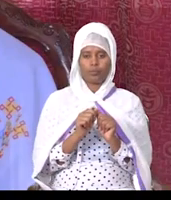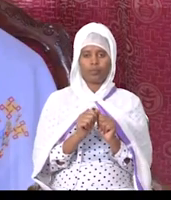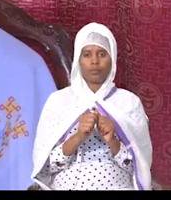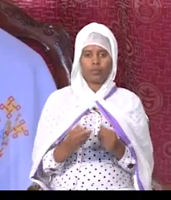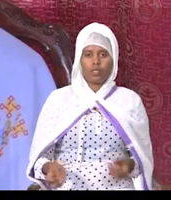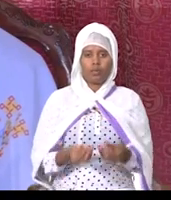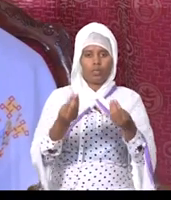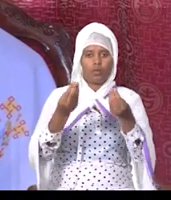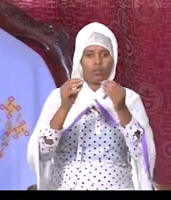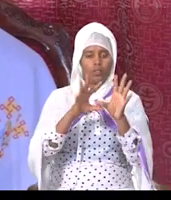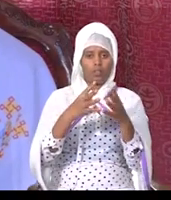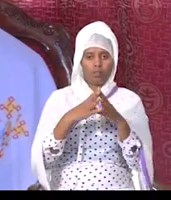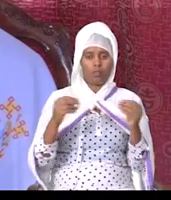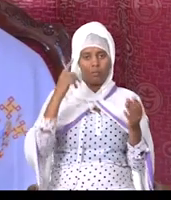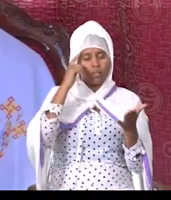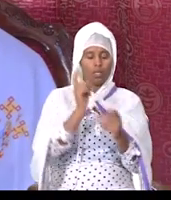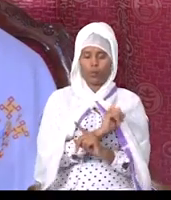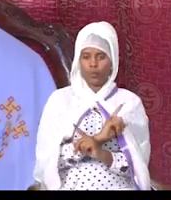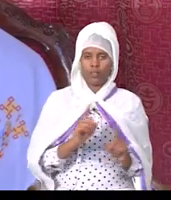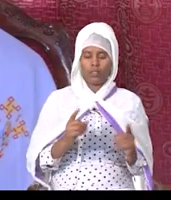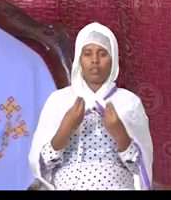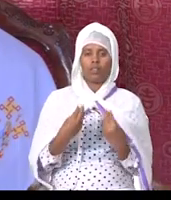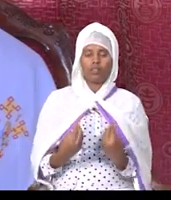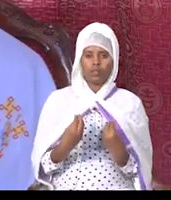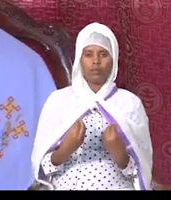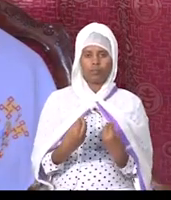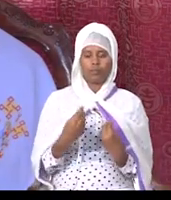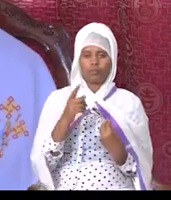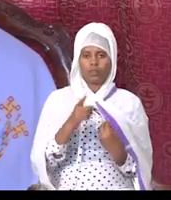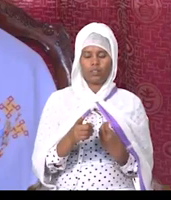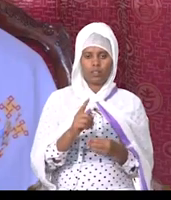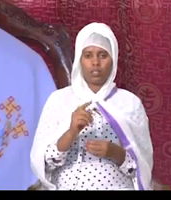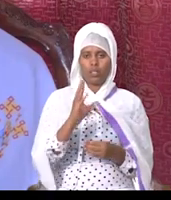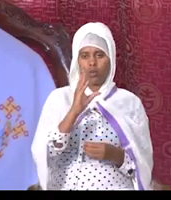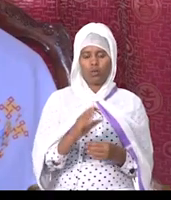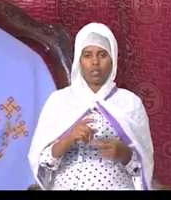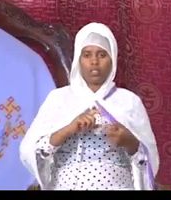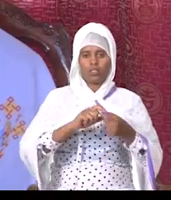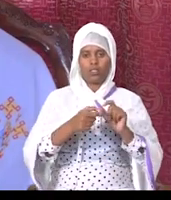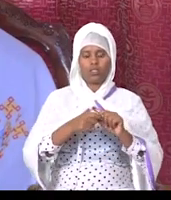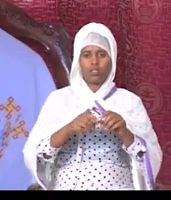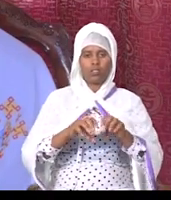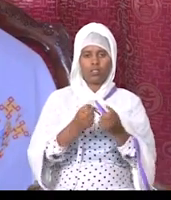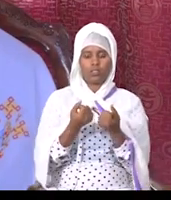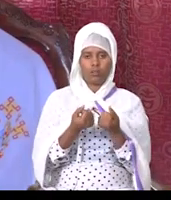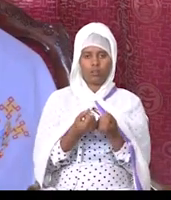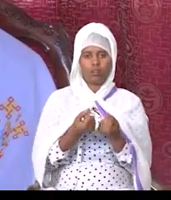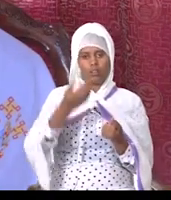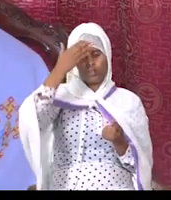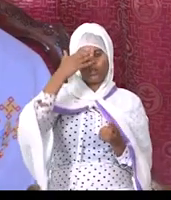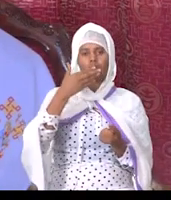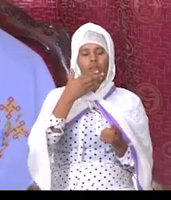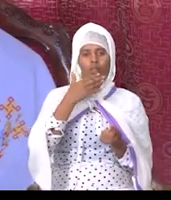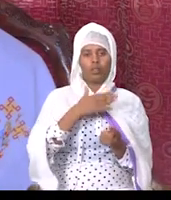ከይዱ ንሲኦል ጠፊኡ ማለት ዲ ኣይፋሉን? እንታይ ደኣ ነታ ሃዋርያዊት ሰንሰለት ዘይበተኸት ቅዱስ